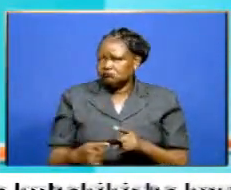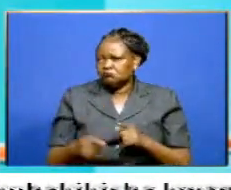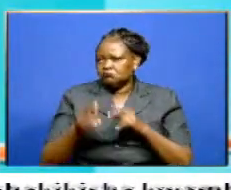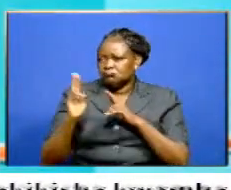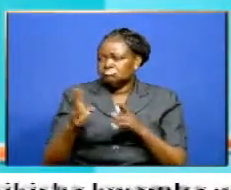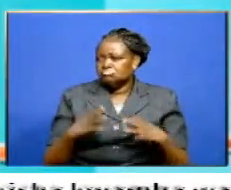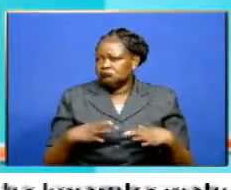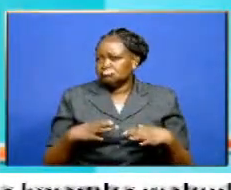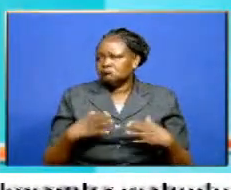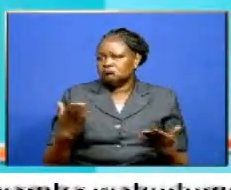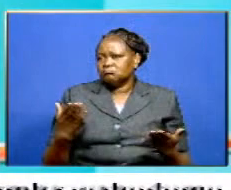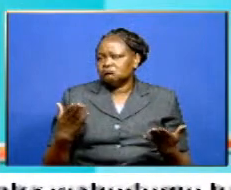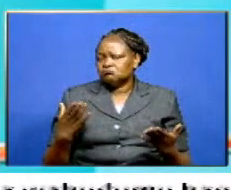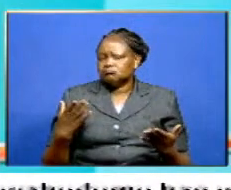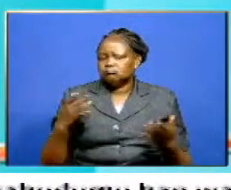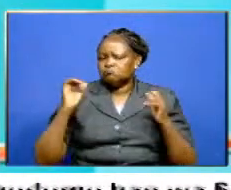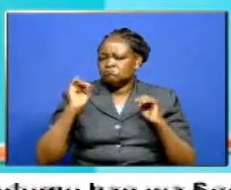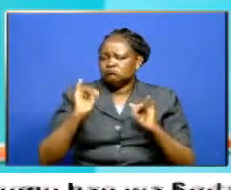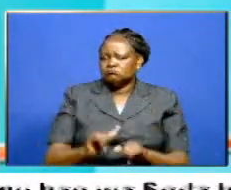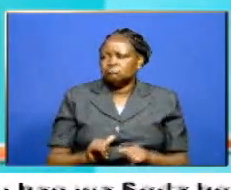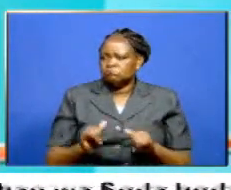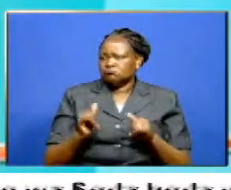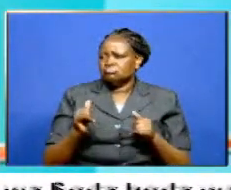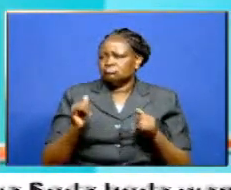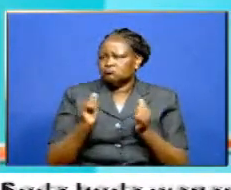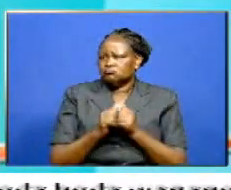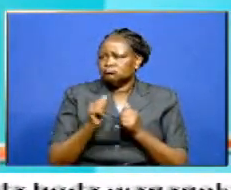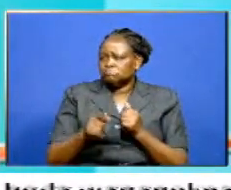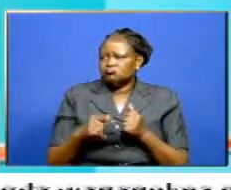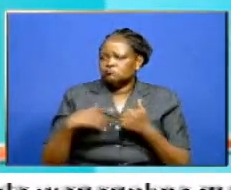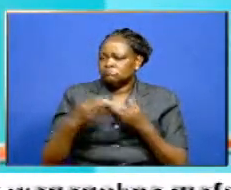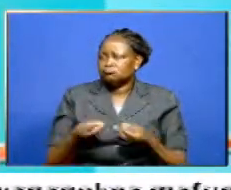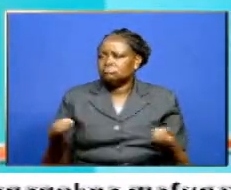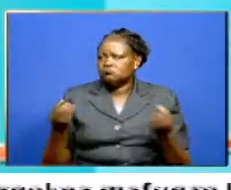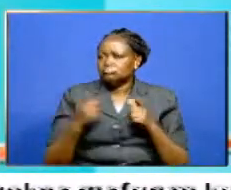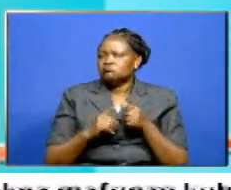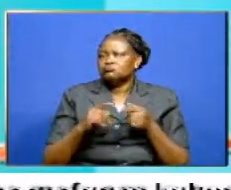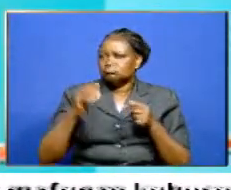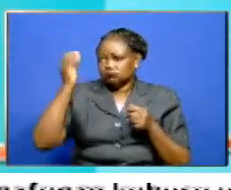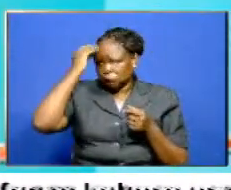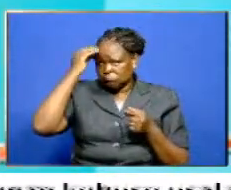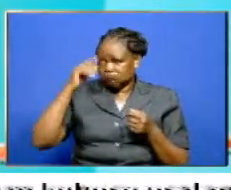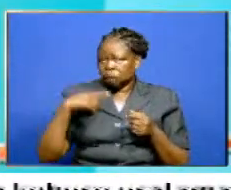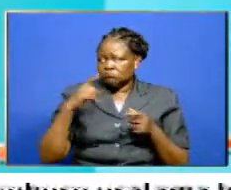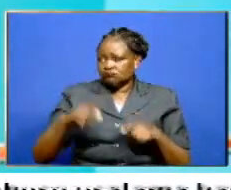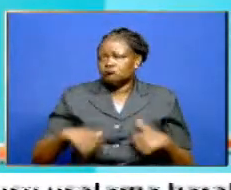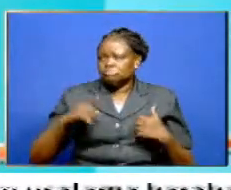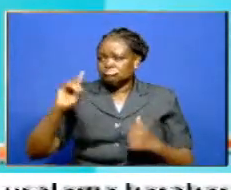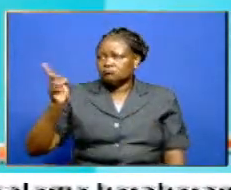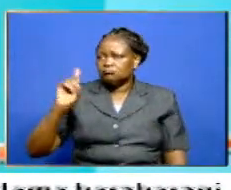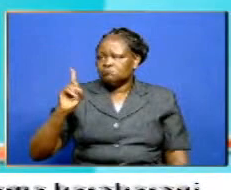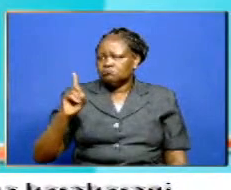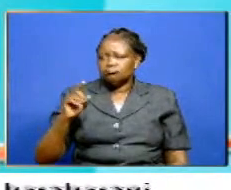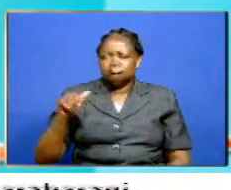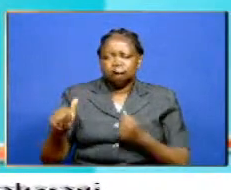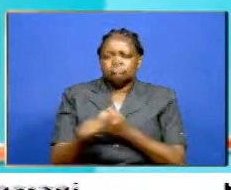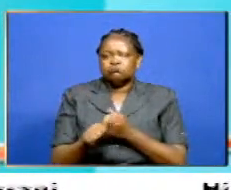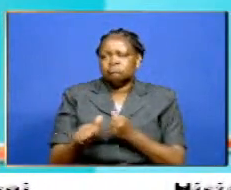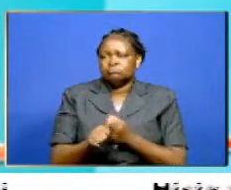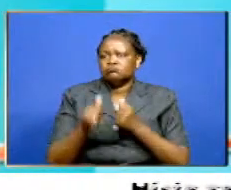kawaida itakupeleka hadi muda upi, na haswa kwa yule mwanafunzi anayekaa kwa maeneo kama haya ya Nairobi ni dhiki kwake.